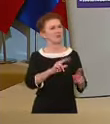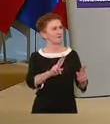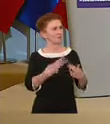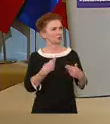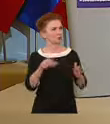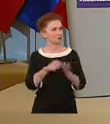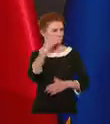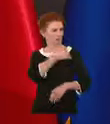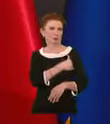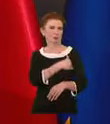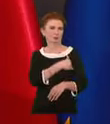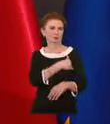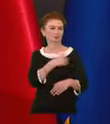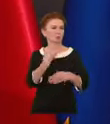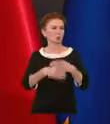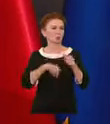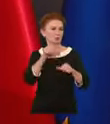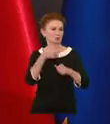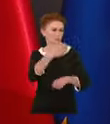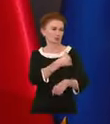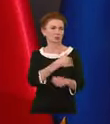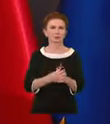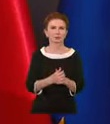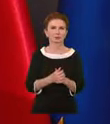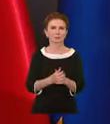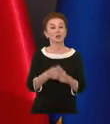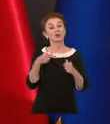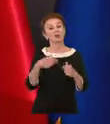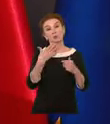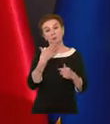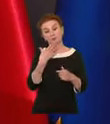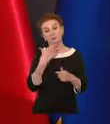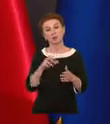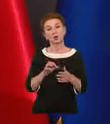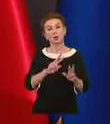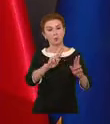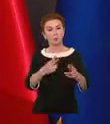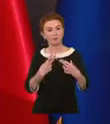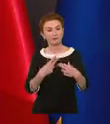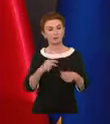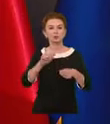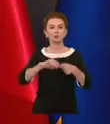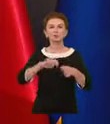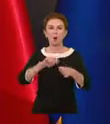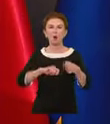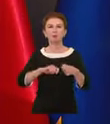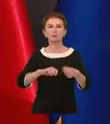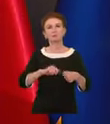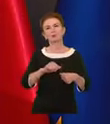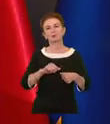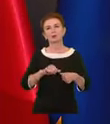oświatowych? Szanowni Państwo, tutaj my mówimy o powrocie do żłobków, do przedszkoli